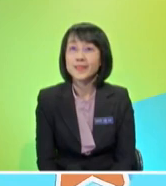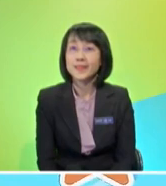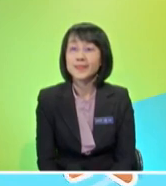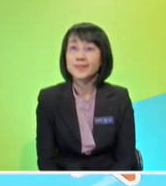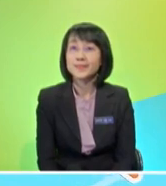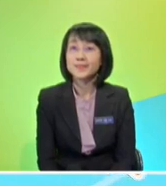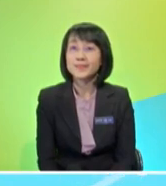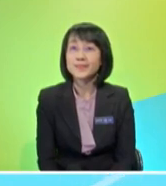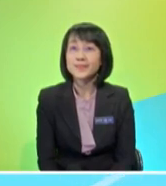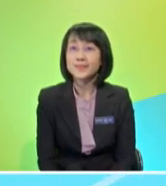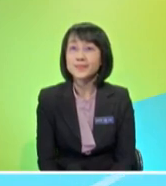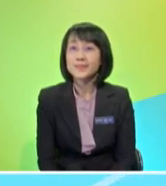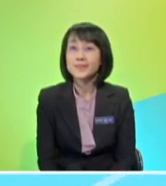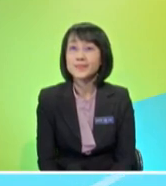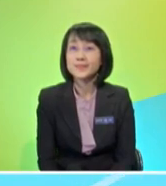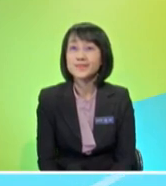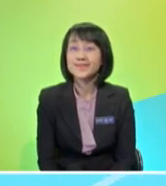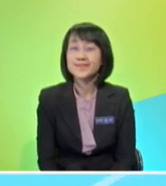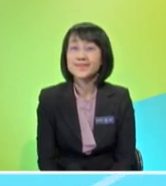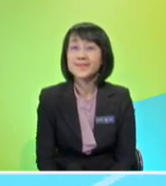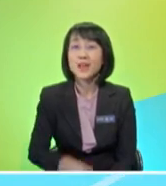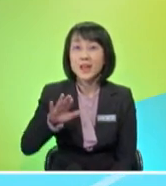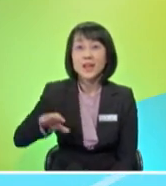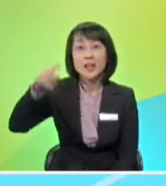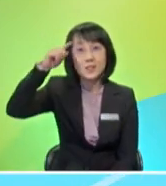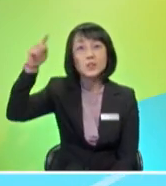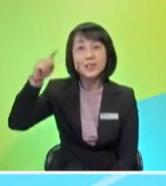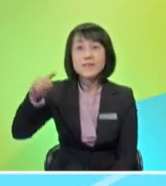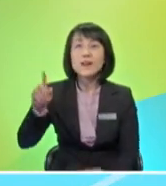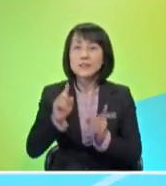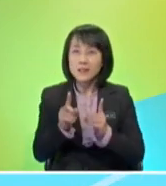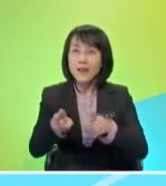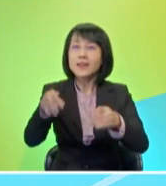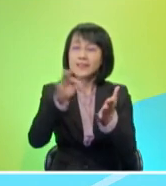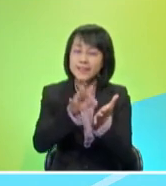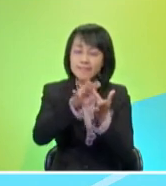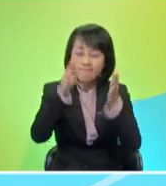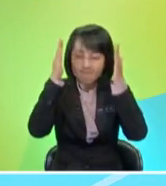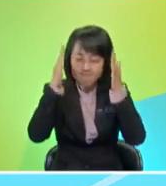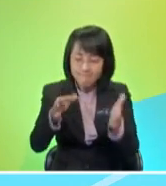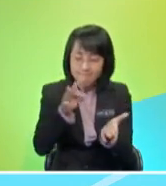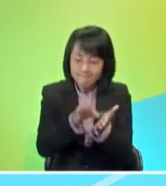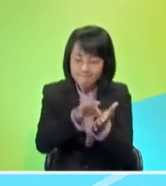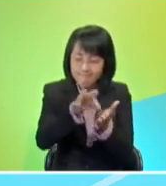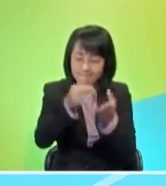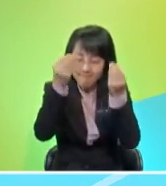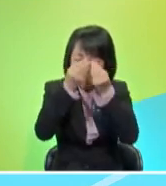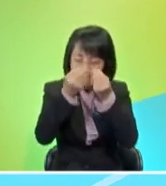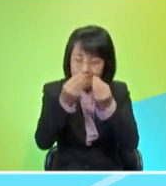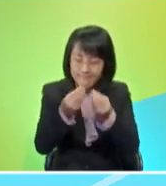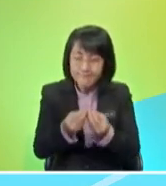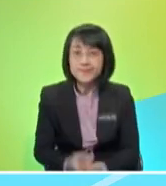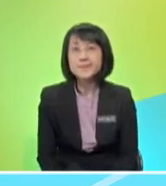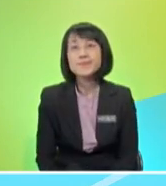Adik Zulfikar nampak gaya tengah mengira itu cikgu. Dia tengah mengira tu. Menggunakan kaedah yang cikgu dah tunjukkan tadi. Tekun sekali. Betul lazim. Okey, murid-murid